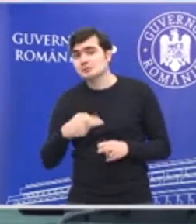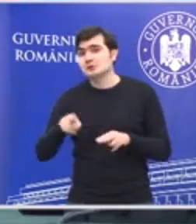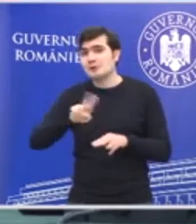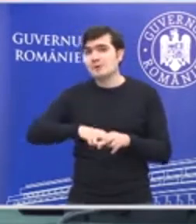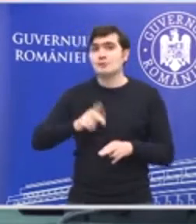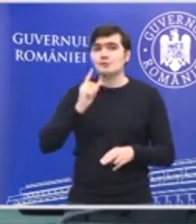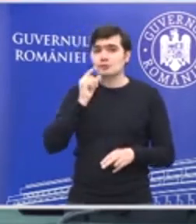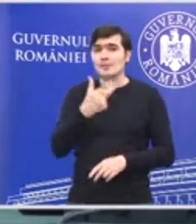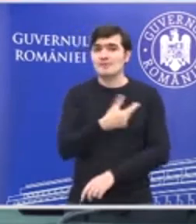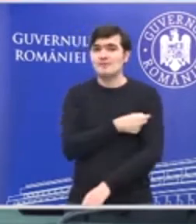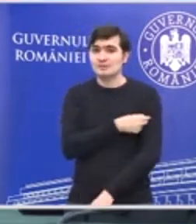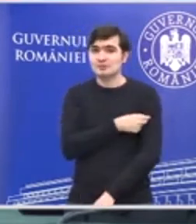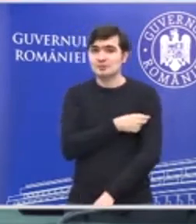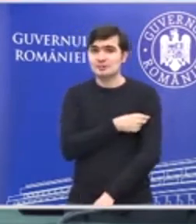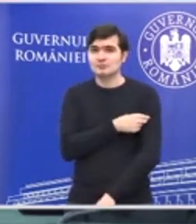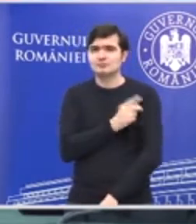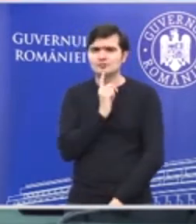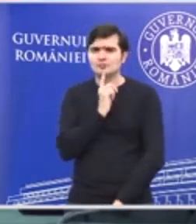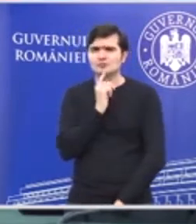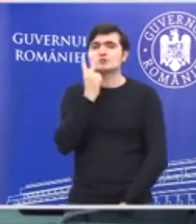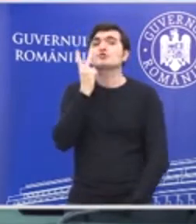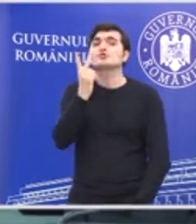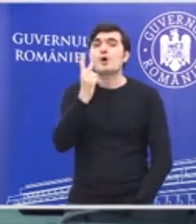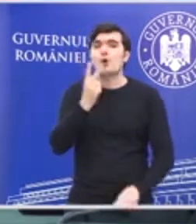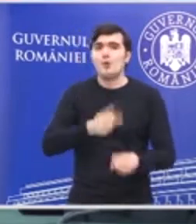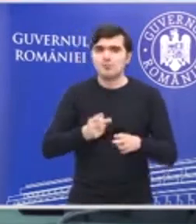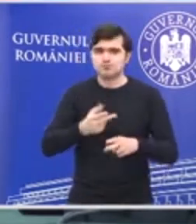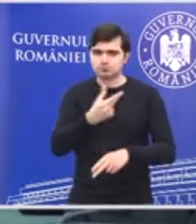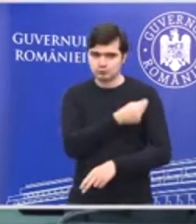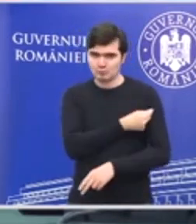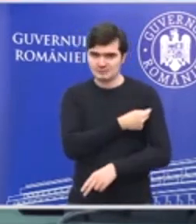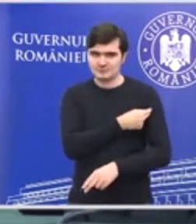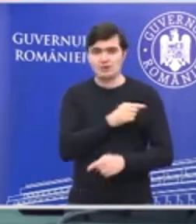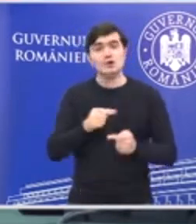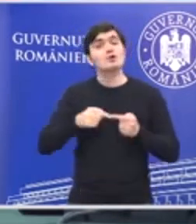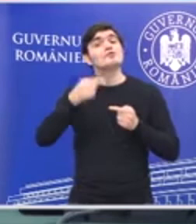persoane vaccinate cel puțin cu două doze, să avem